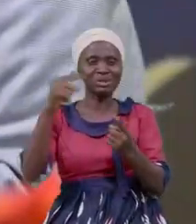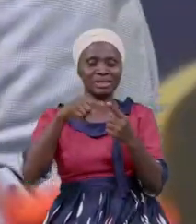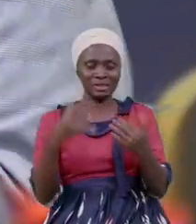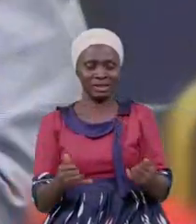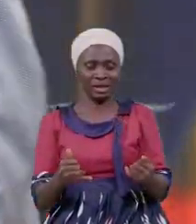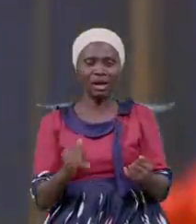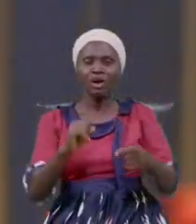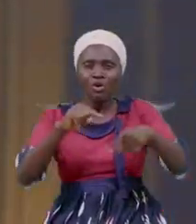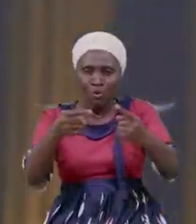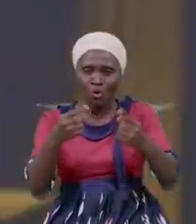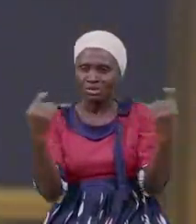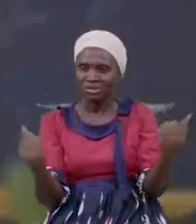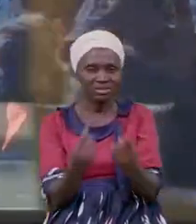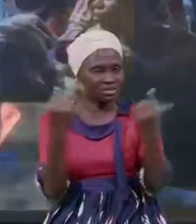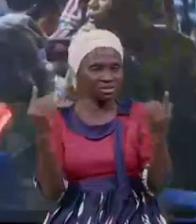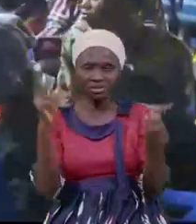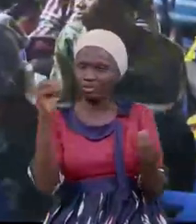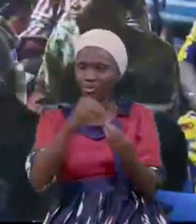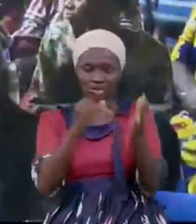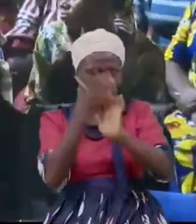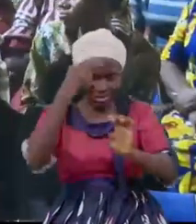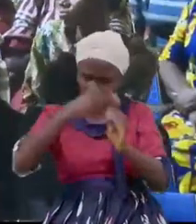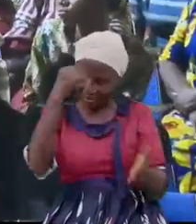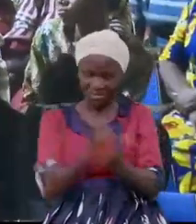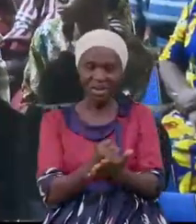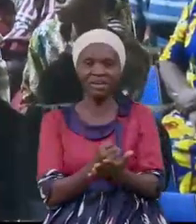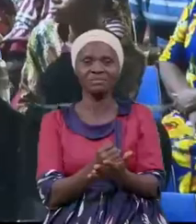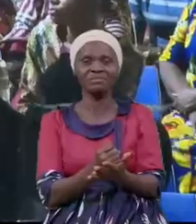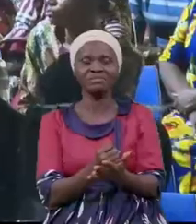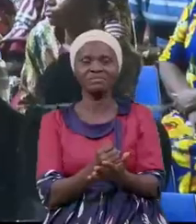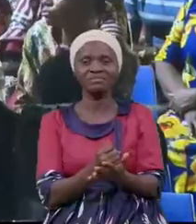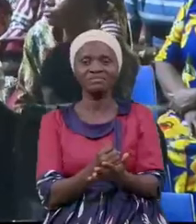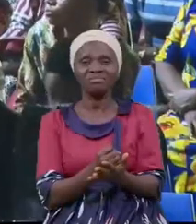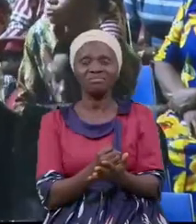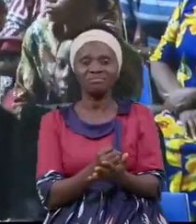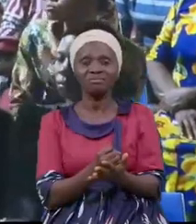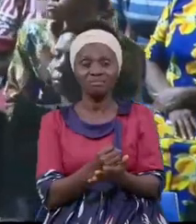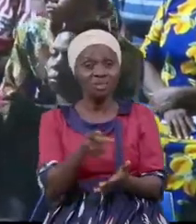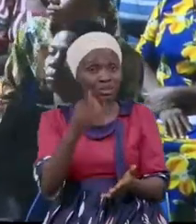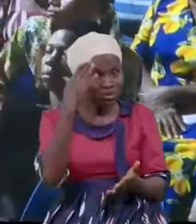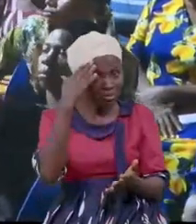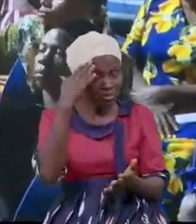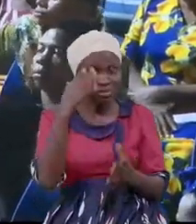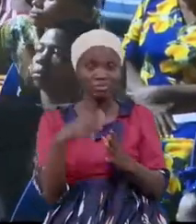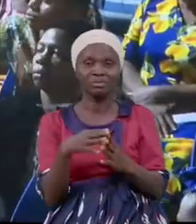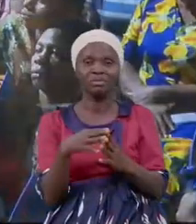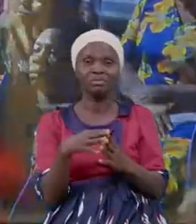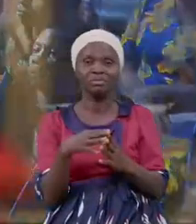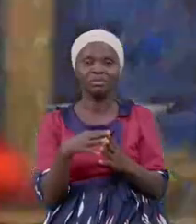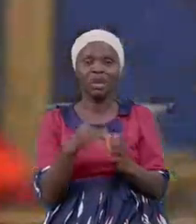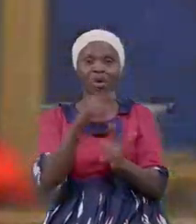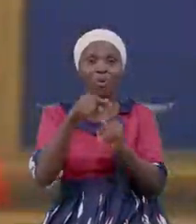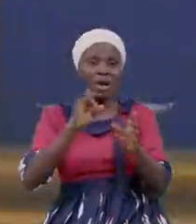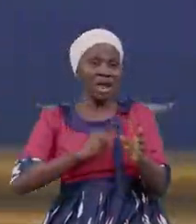plus tu veux un meilleur amen vous savez quand j'étais